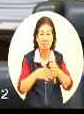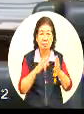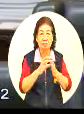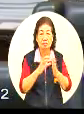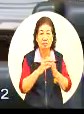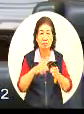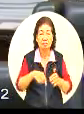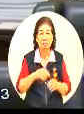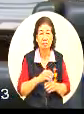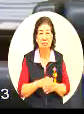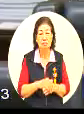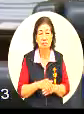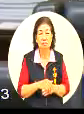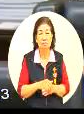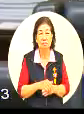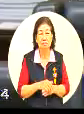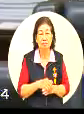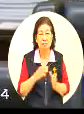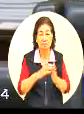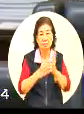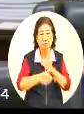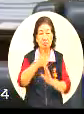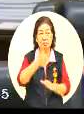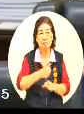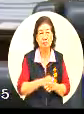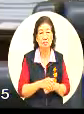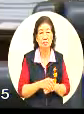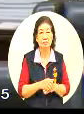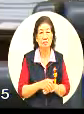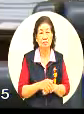交通局还有交通局长，